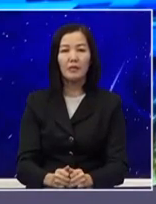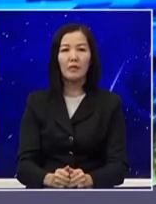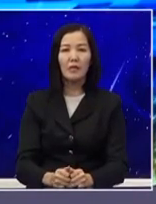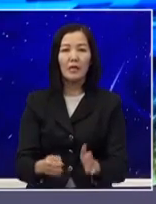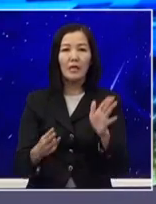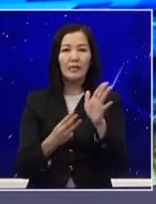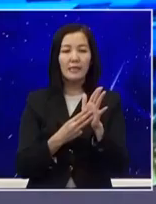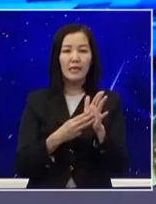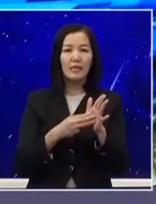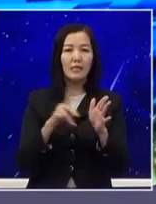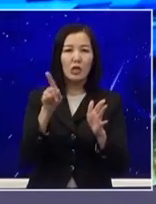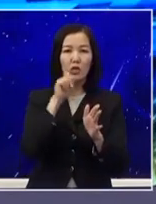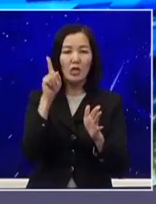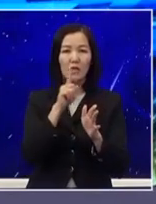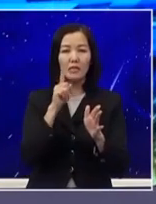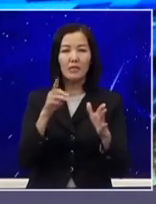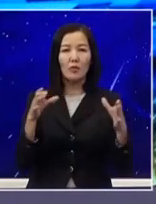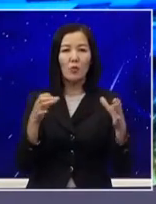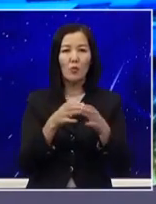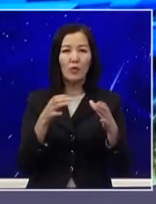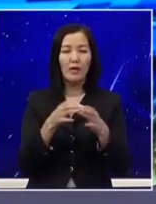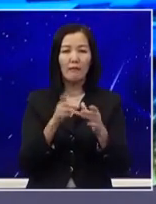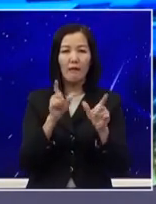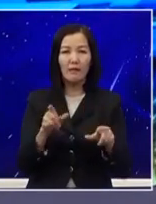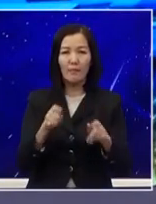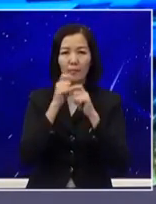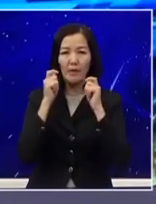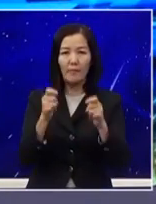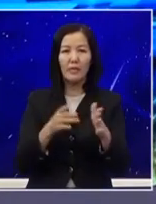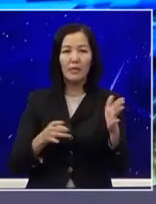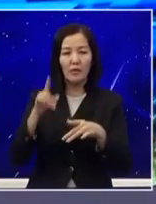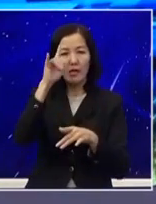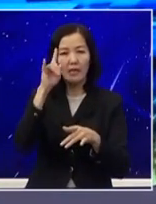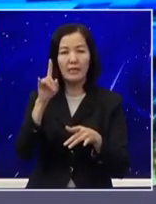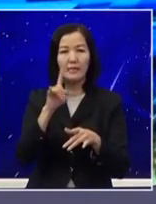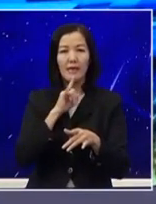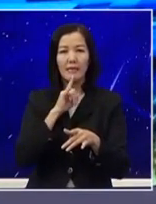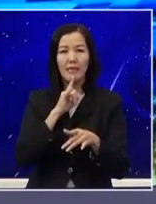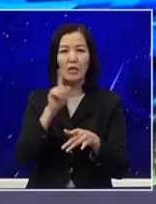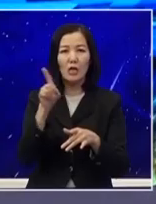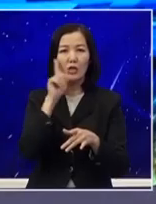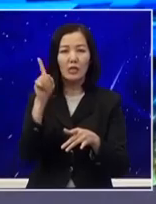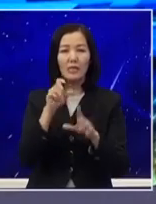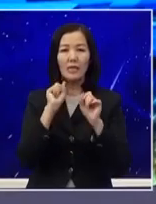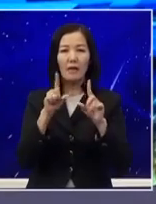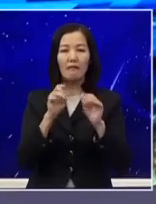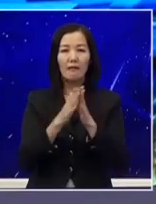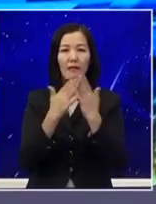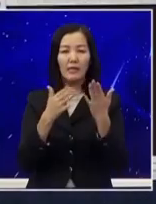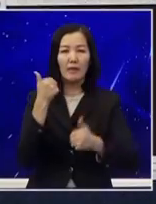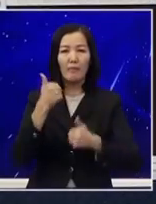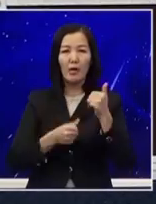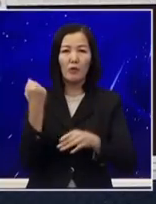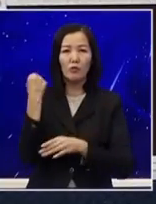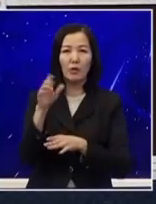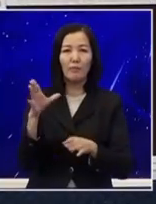Жетісулық 8 жас отандық марапатталды. Олар Республикалық Қазақстан жастарының алтын кітап атты байқауы жеңімпаз атанды. Дода